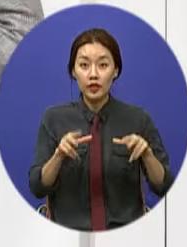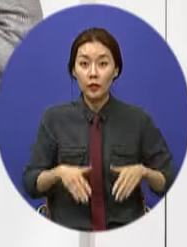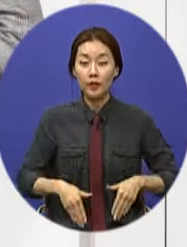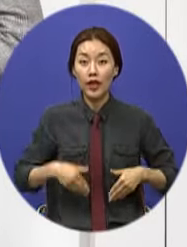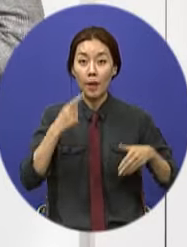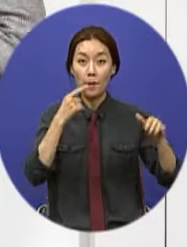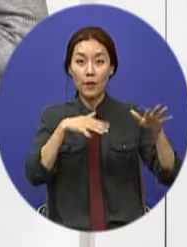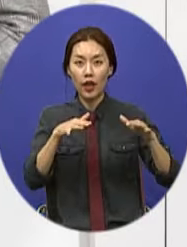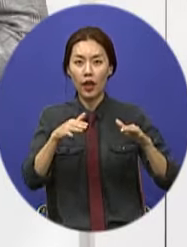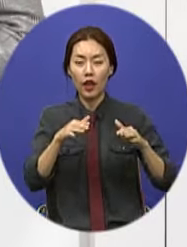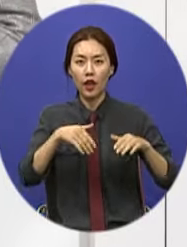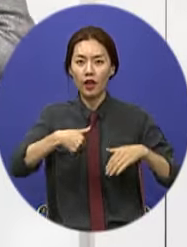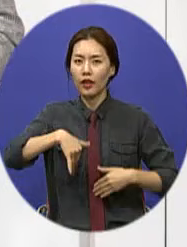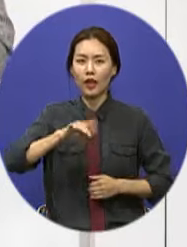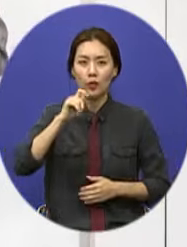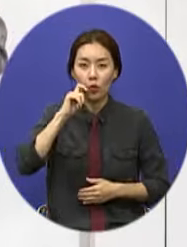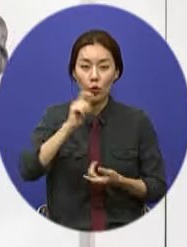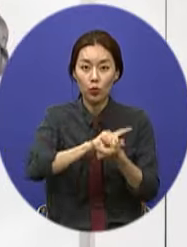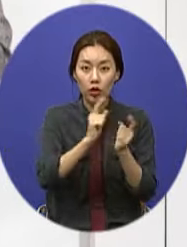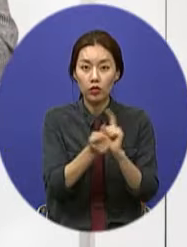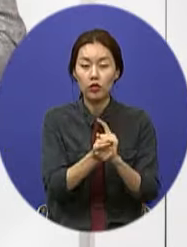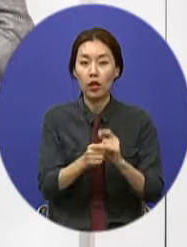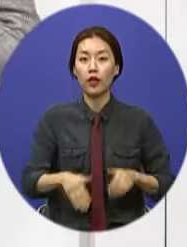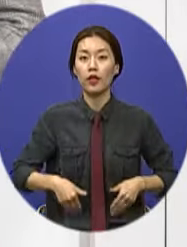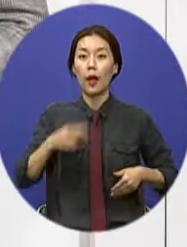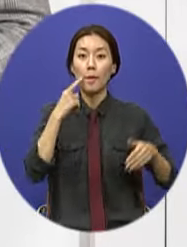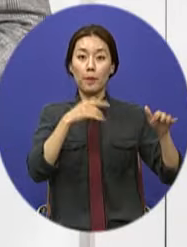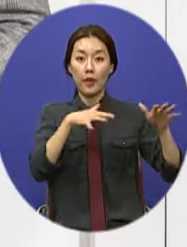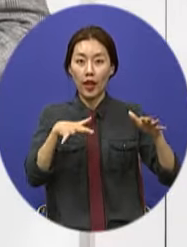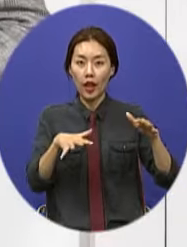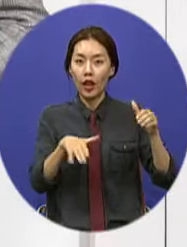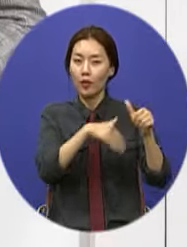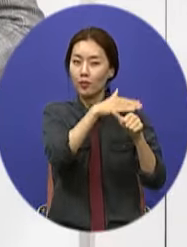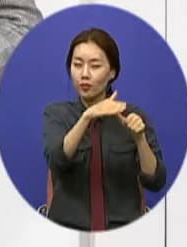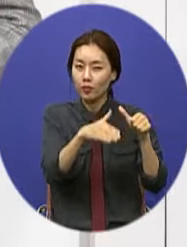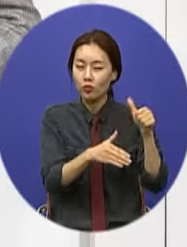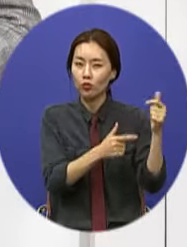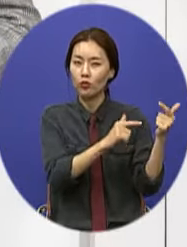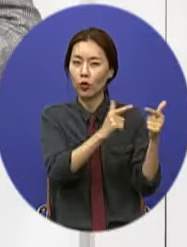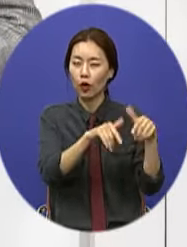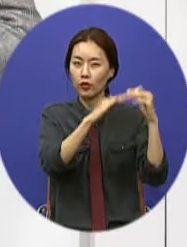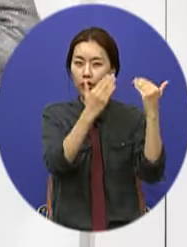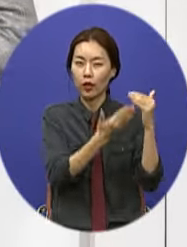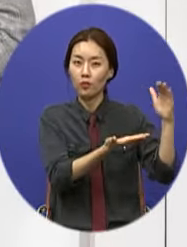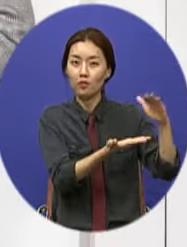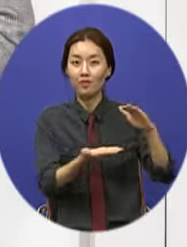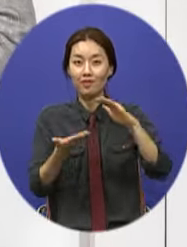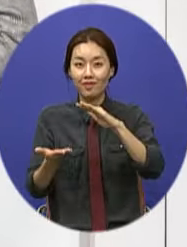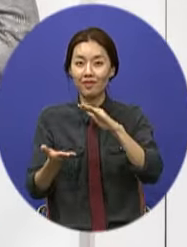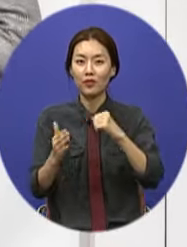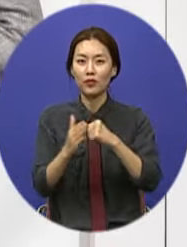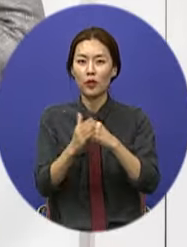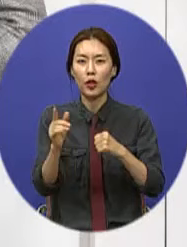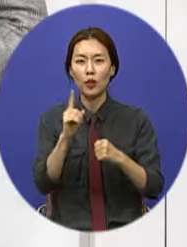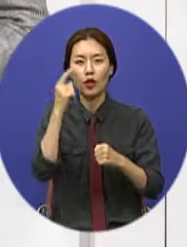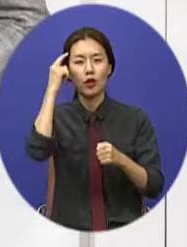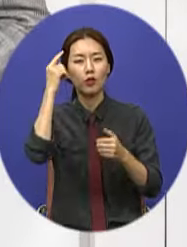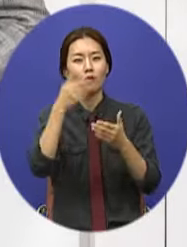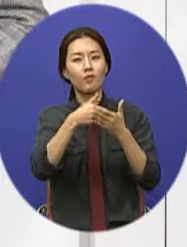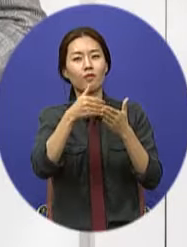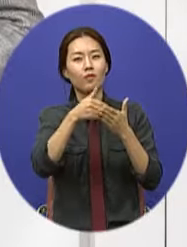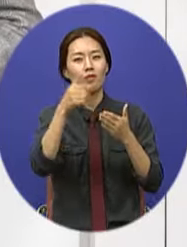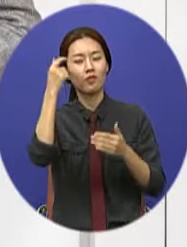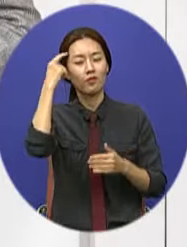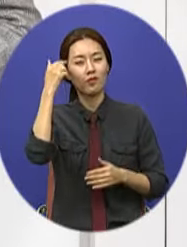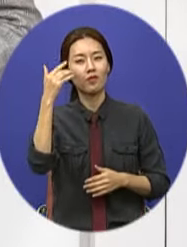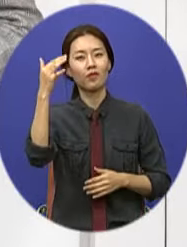남해에 가지는 못하더라도 남해 소식을 우리 아버님이 들려주시니까 남해의 풍경이 눈앞에